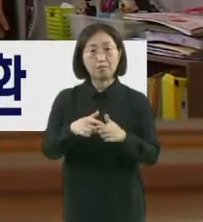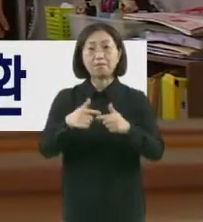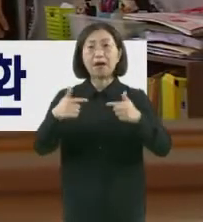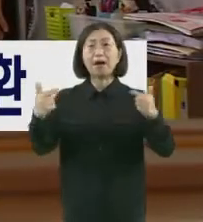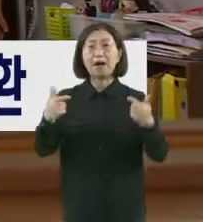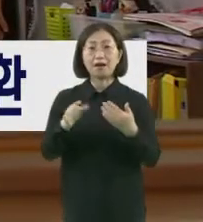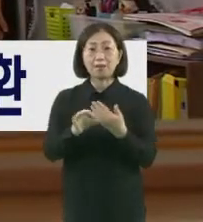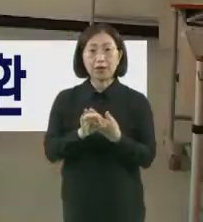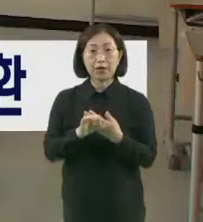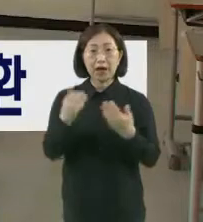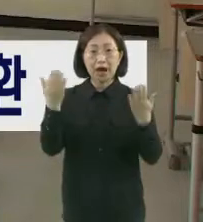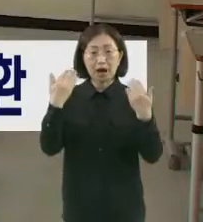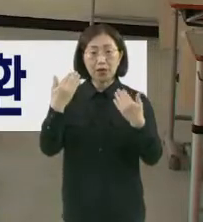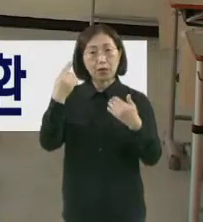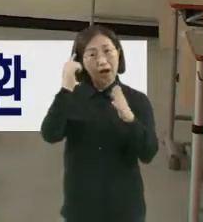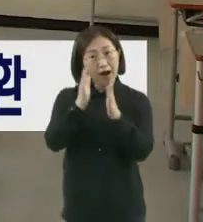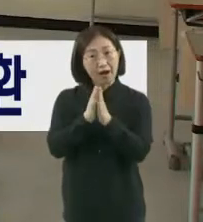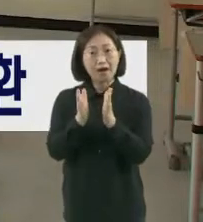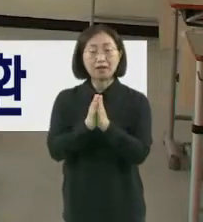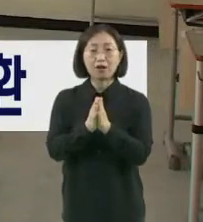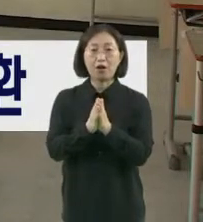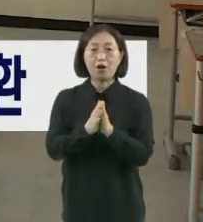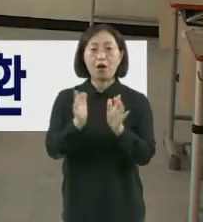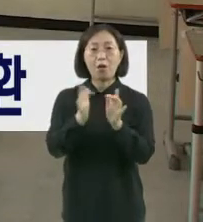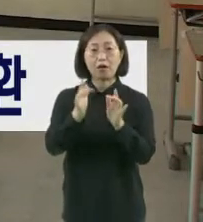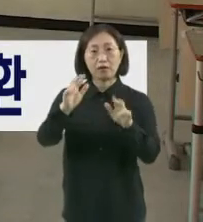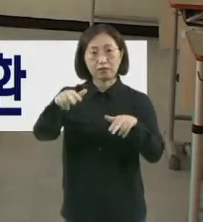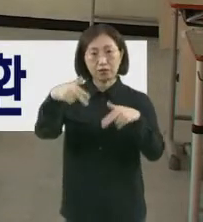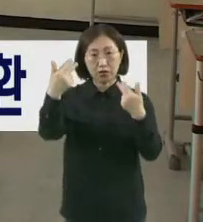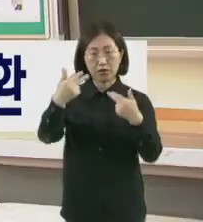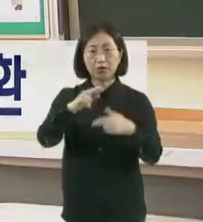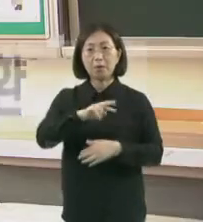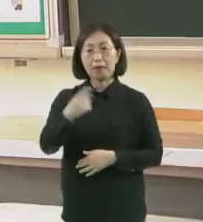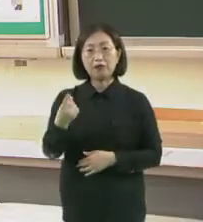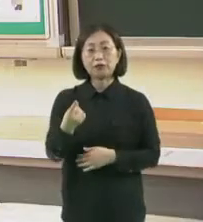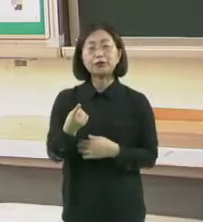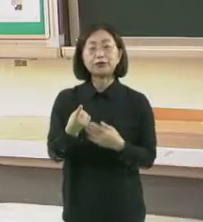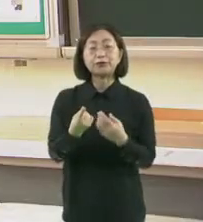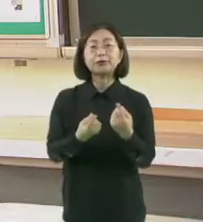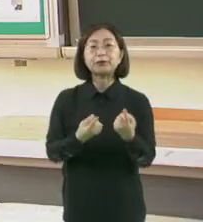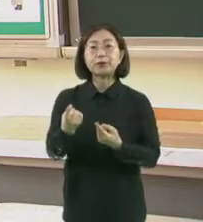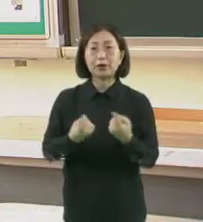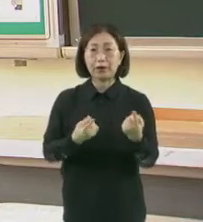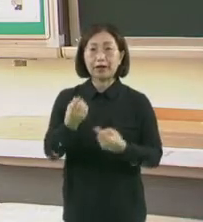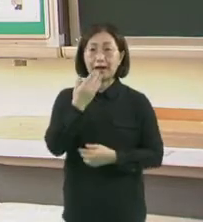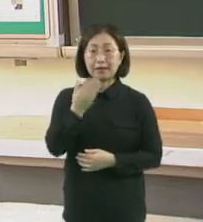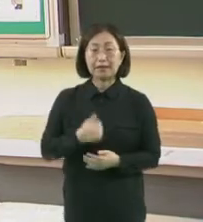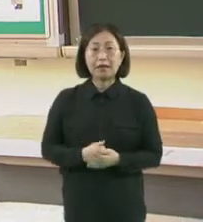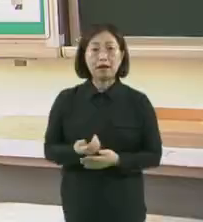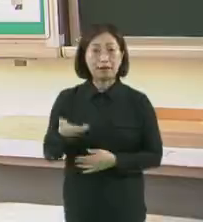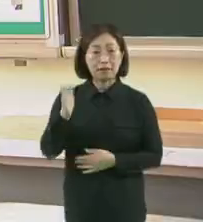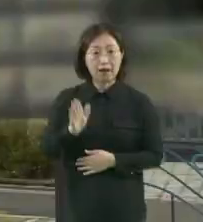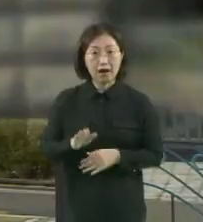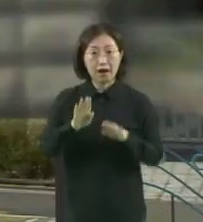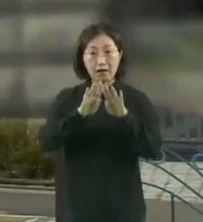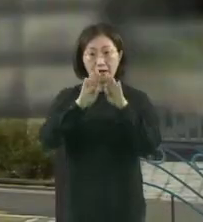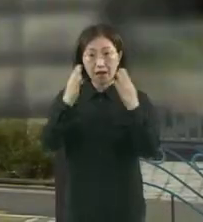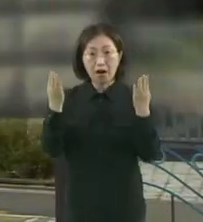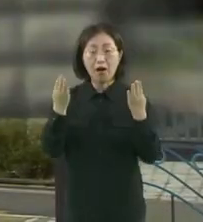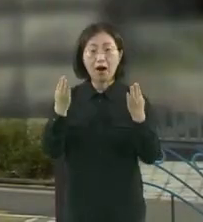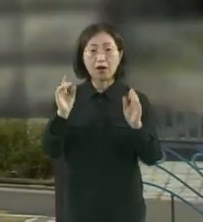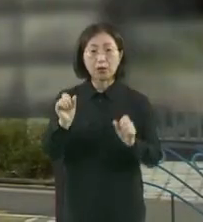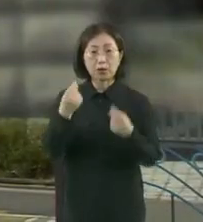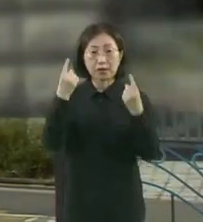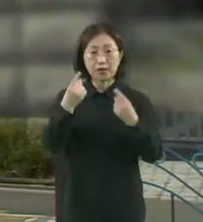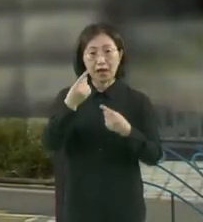달하면 학교 재량에 따라 원격 수업 전환 등을 선택하는 학사 운영 방안을 내놓았습니다. 하지만 개학과 함께 대전 동구의